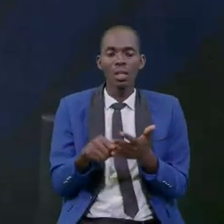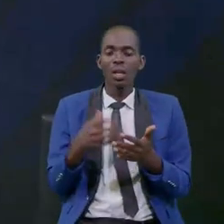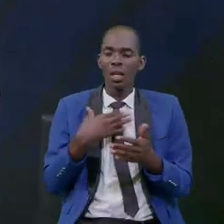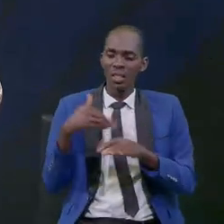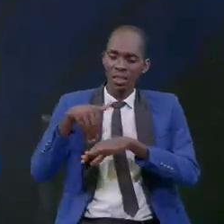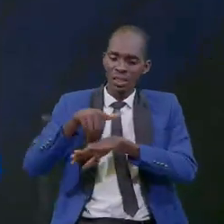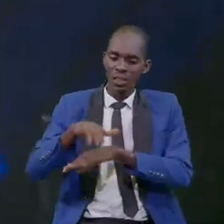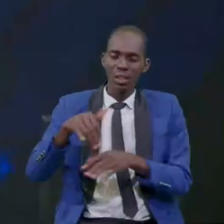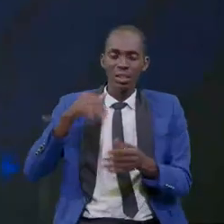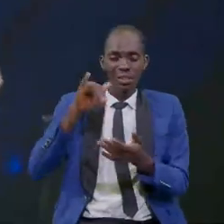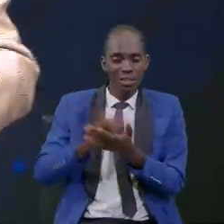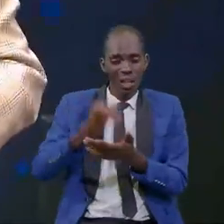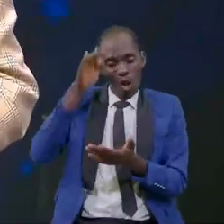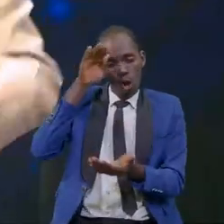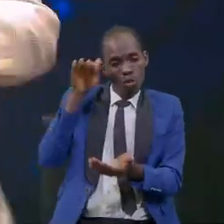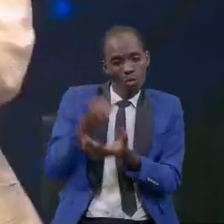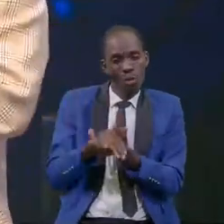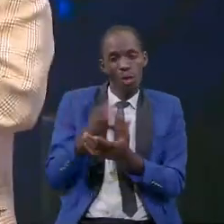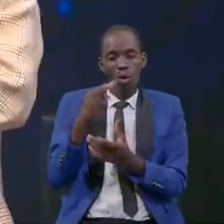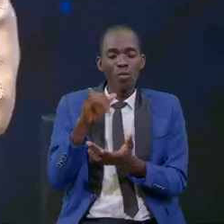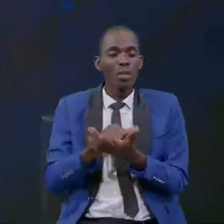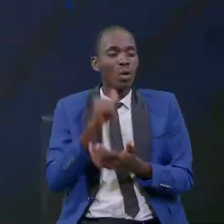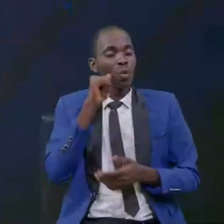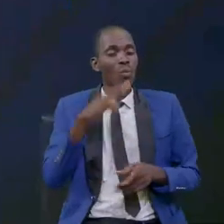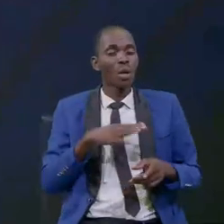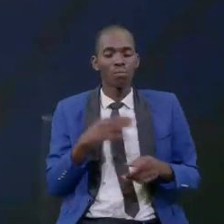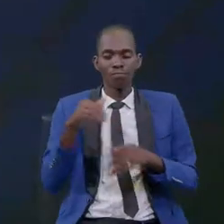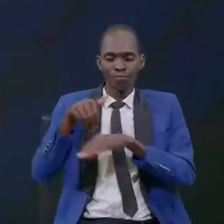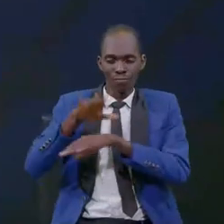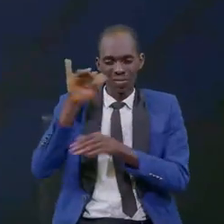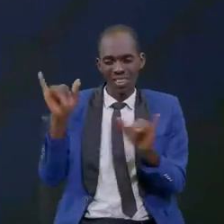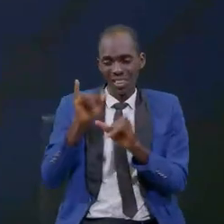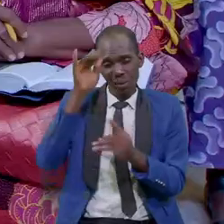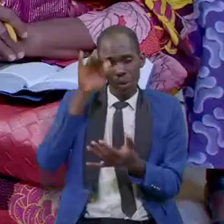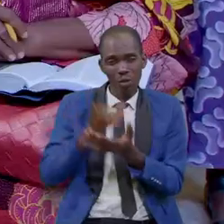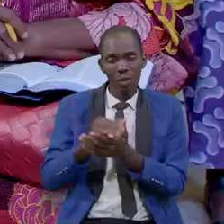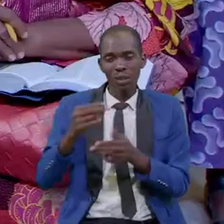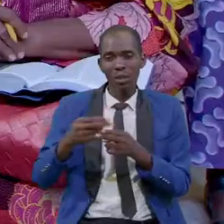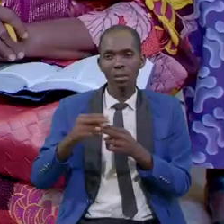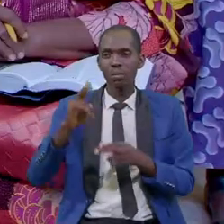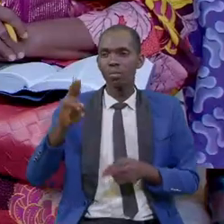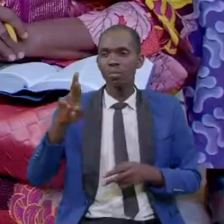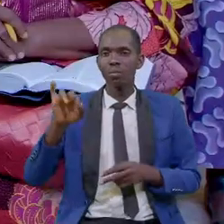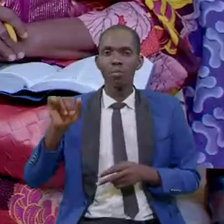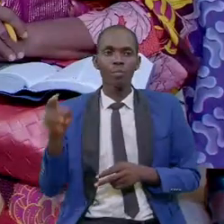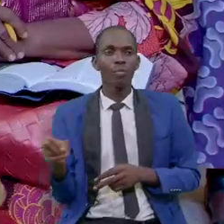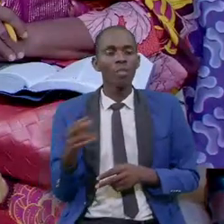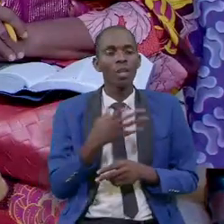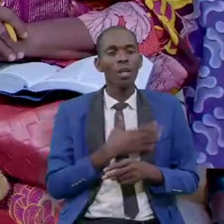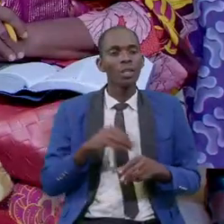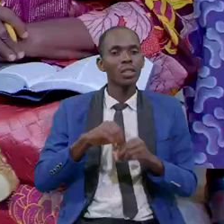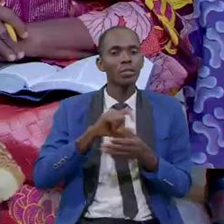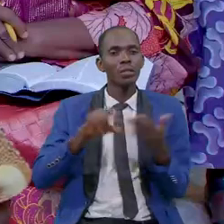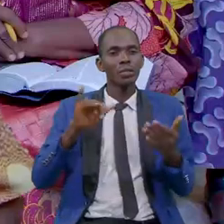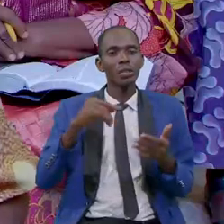et elle a remise à Uri, le mari de Bathsheba.